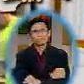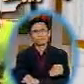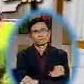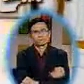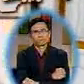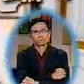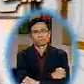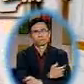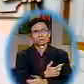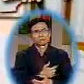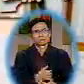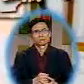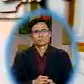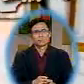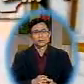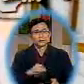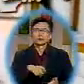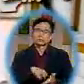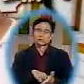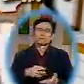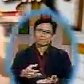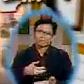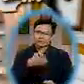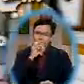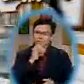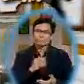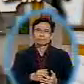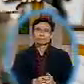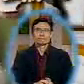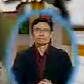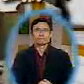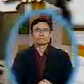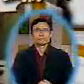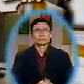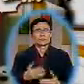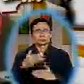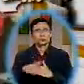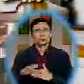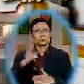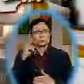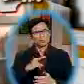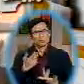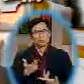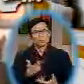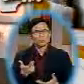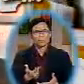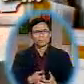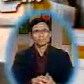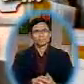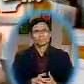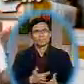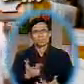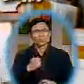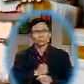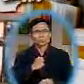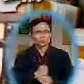陣咧，師傅會攞水嚟俾我飲，因為出面好多聚會啊，好多份